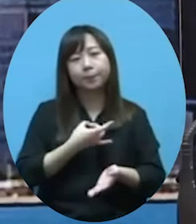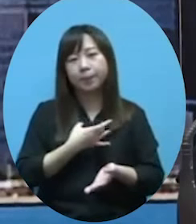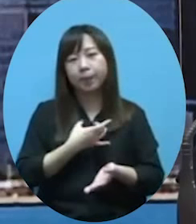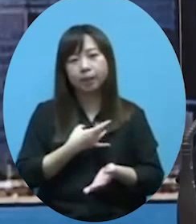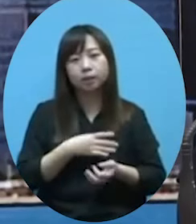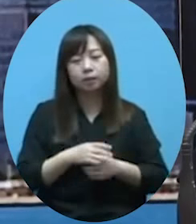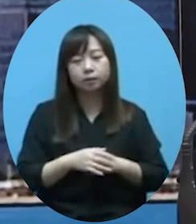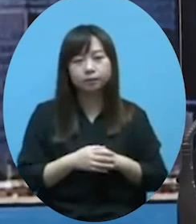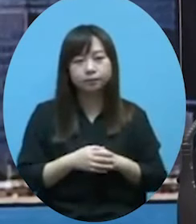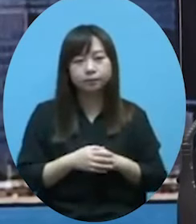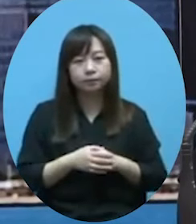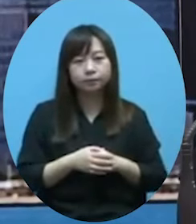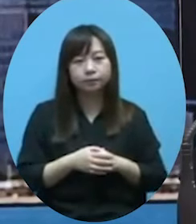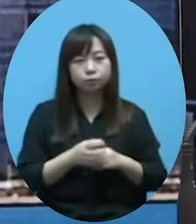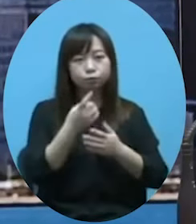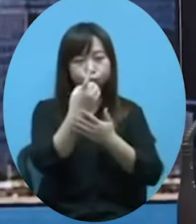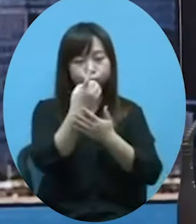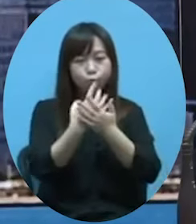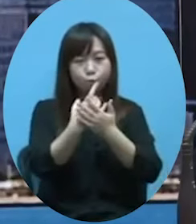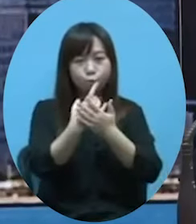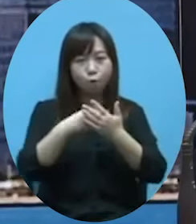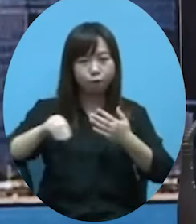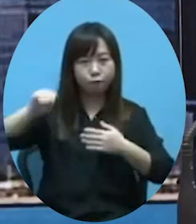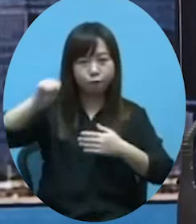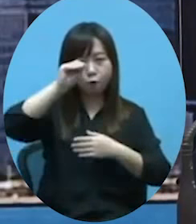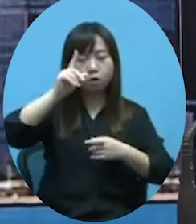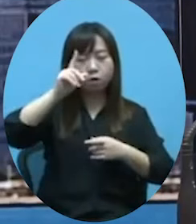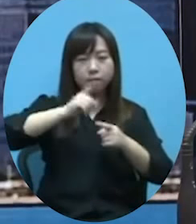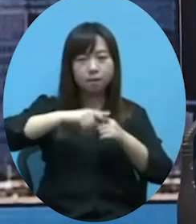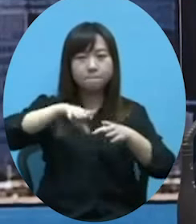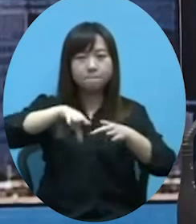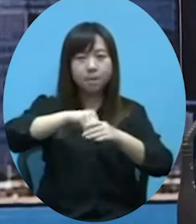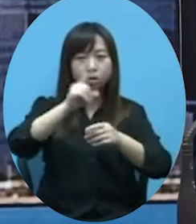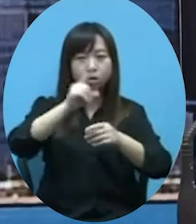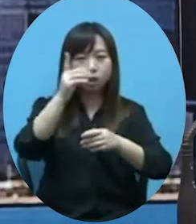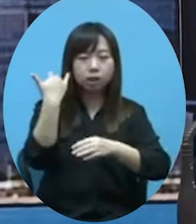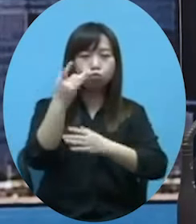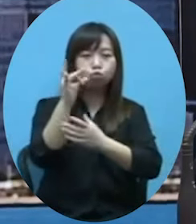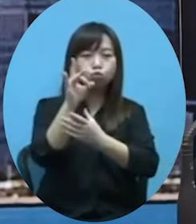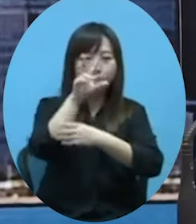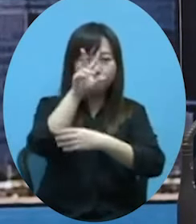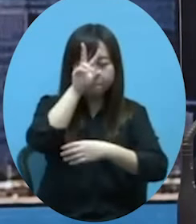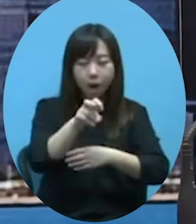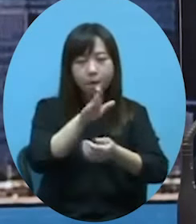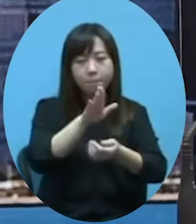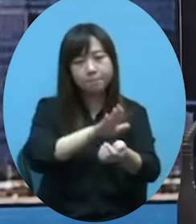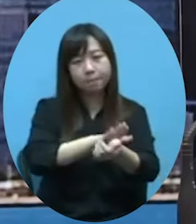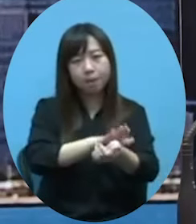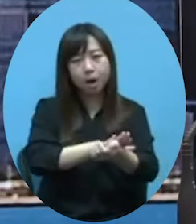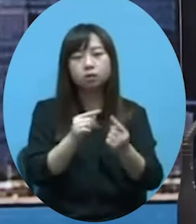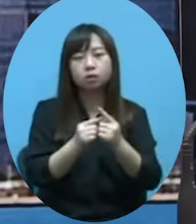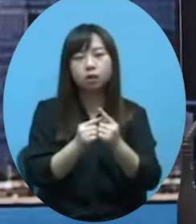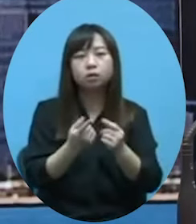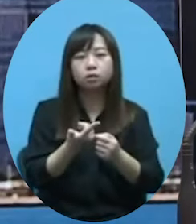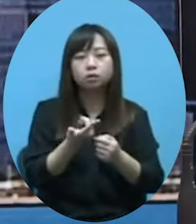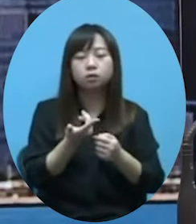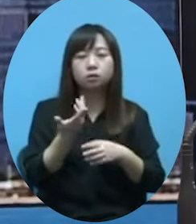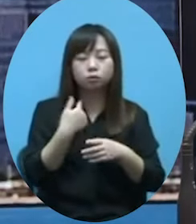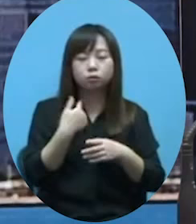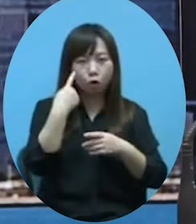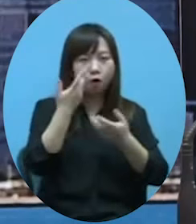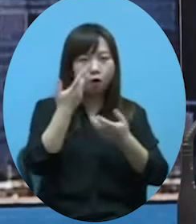在網上擠只是擠了其中一位最早發病的人便於我們